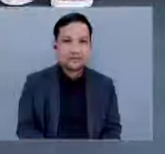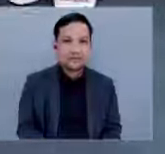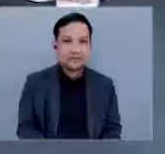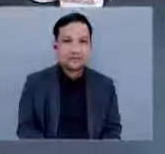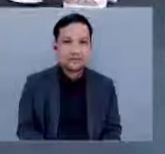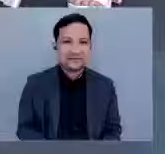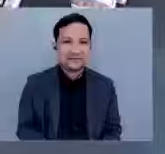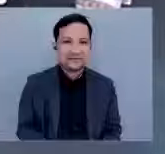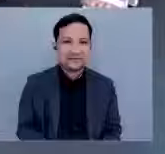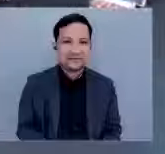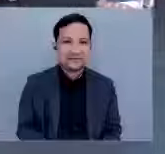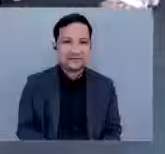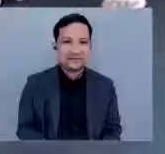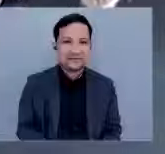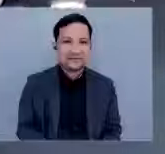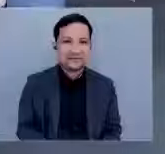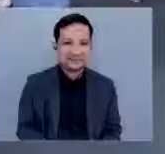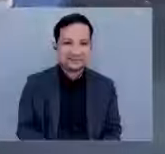Let's go!